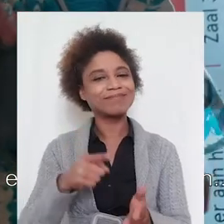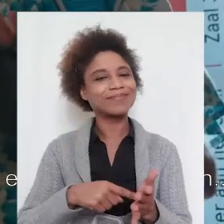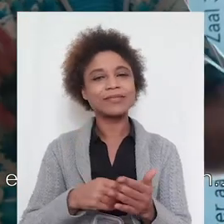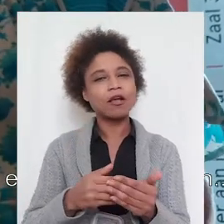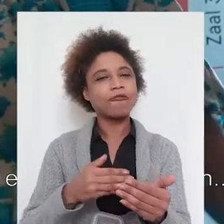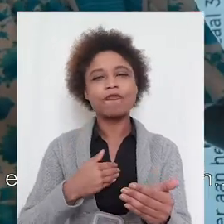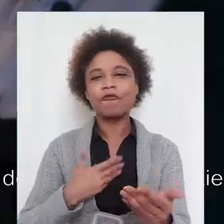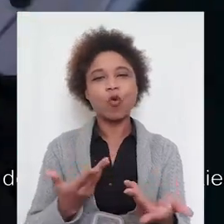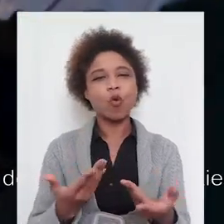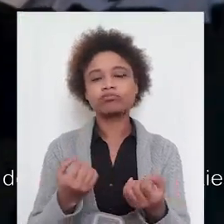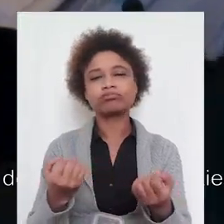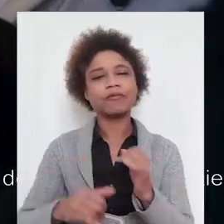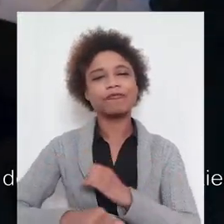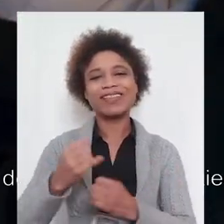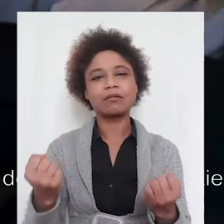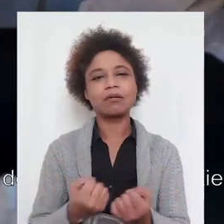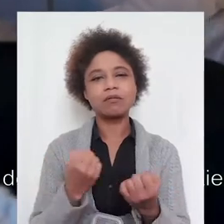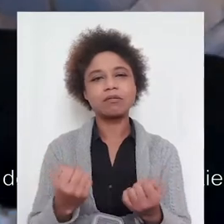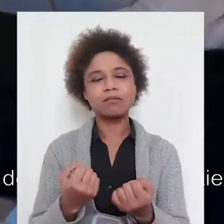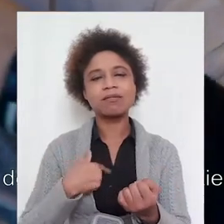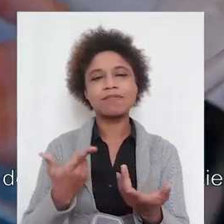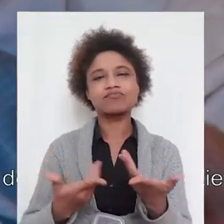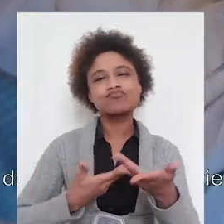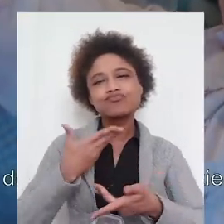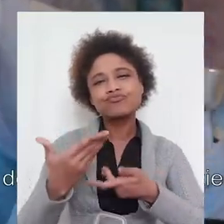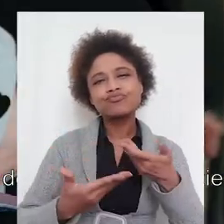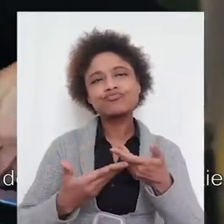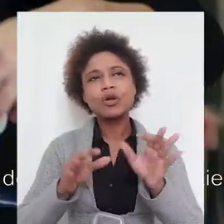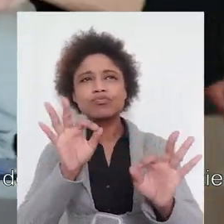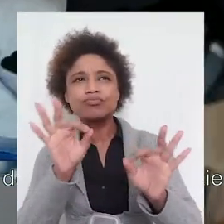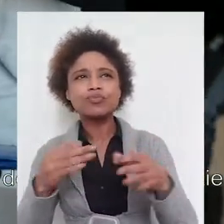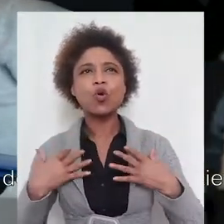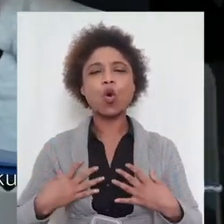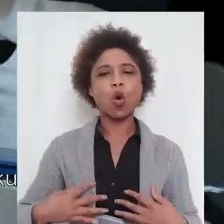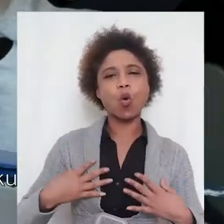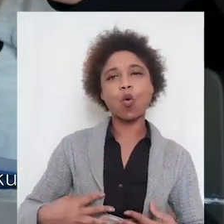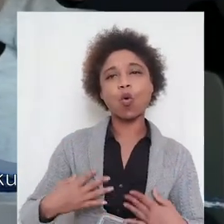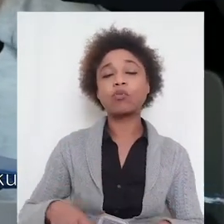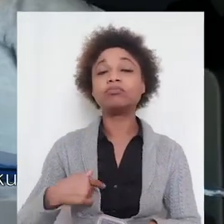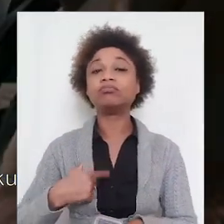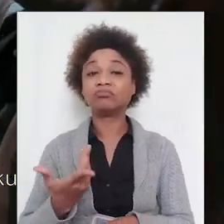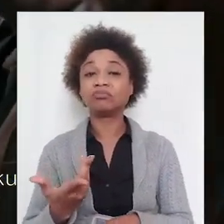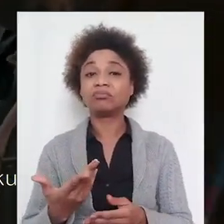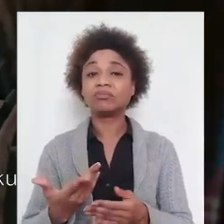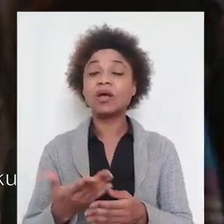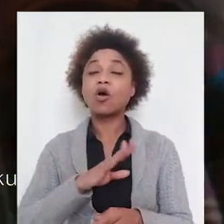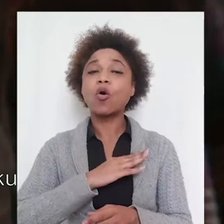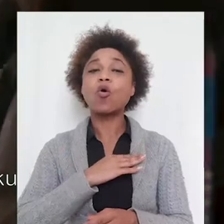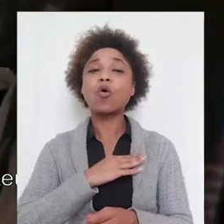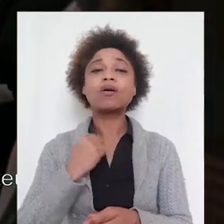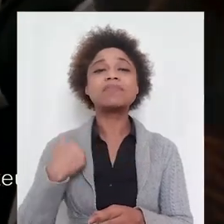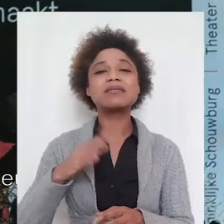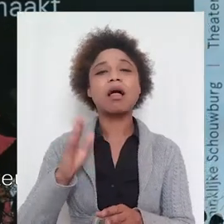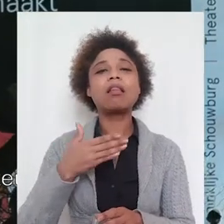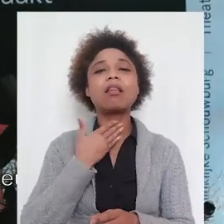and feel organiseren, waarin we al vertellen, beschrijven hoe het decor eruit ziet, hoe de kostuums eruit ziet, waar mensen al de stemmen van de acteurs kunnen horen,